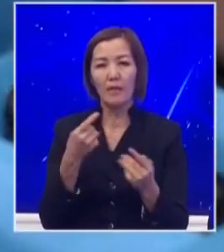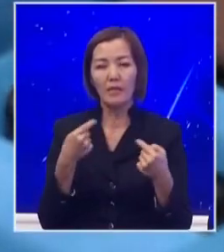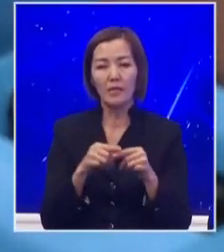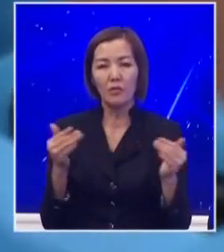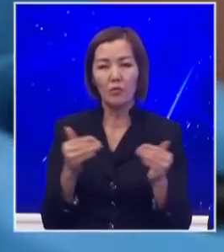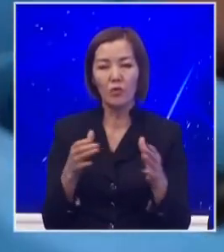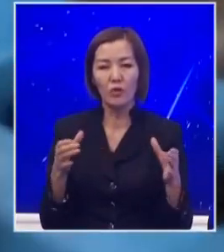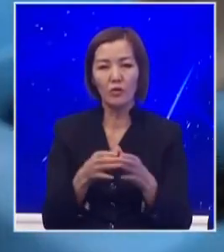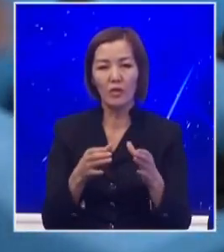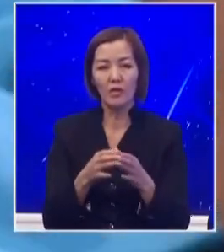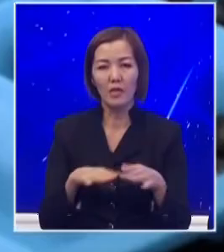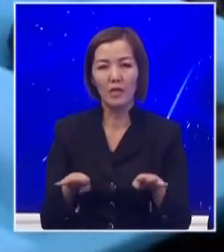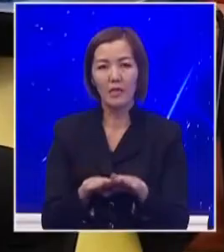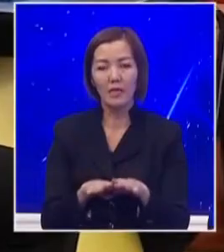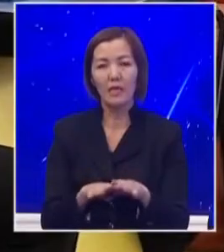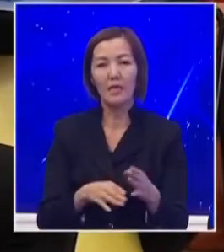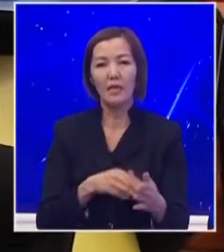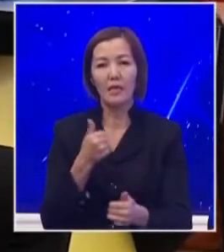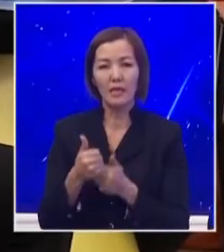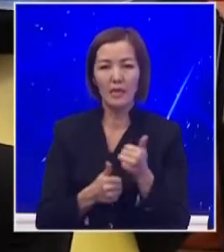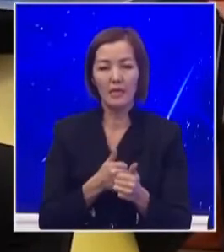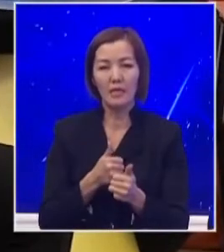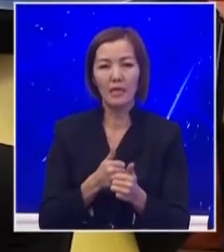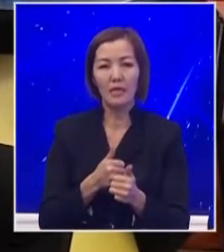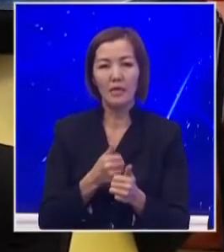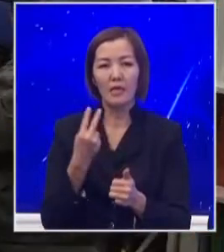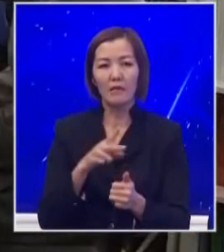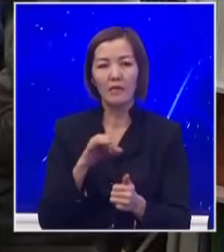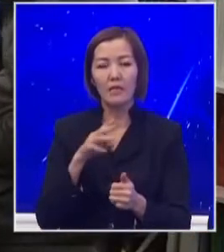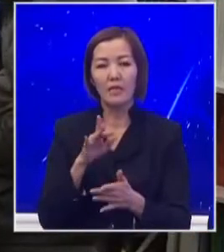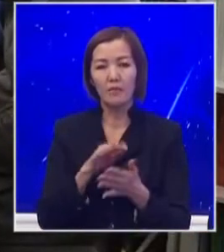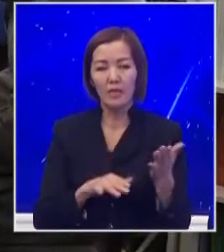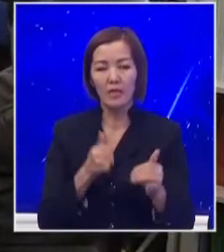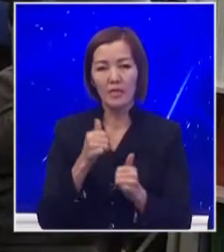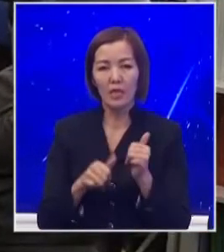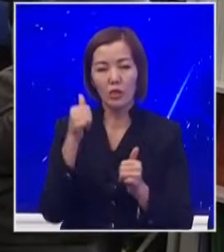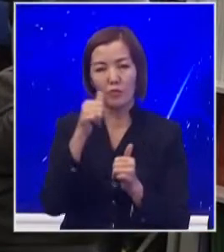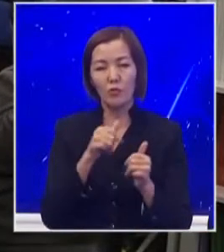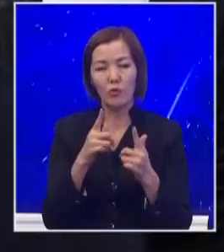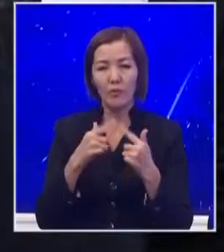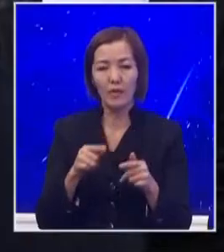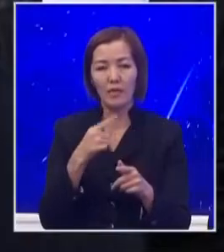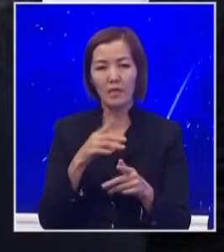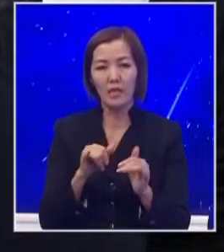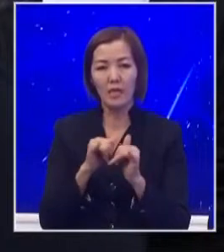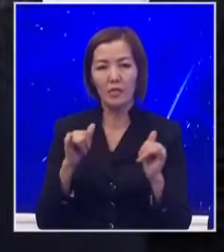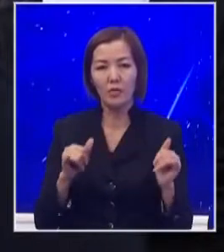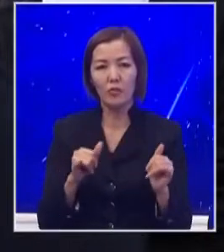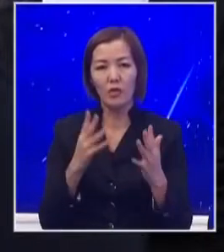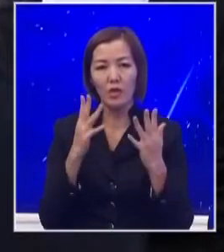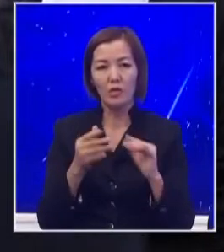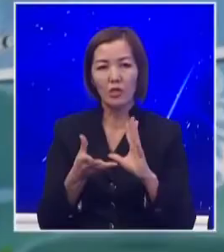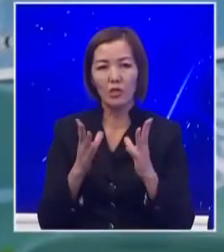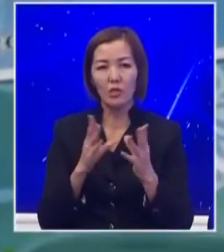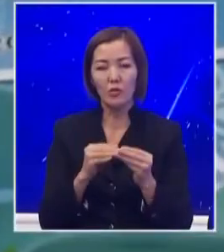политехнического колледжа. Подобные первенства они проводят уже на протяжении 20 лет. С каждым годом, говорят организаторы, растет и число